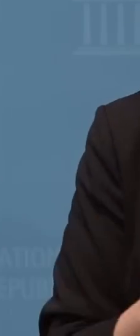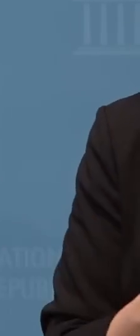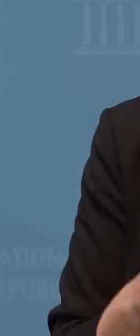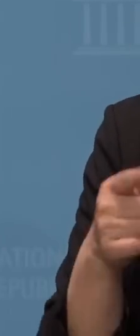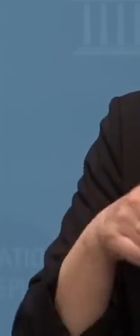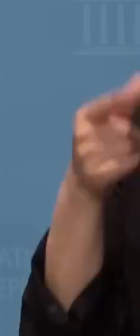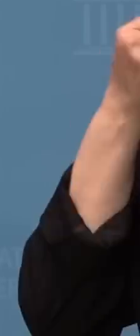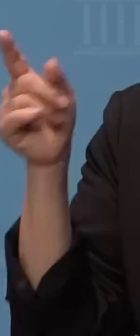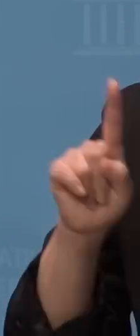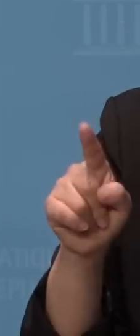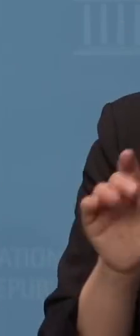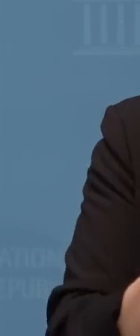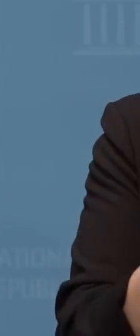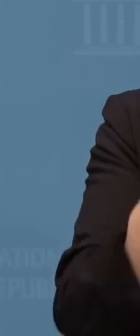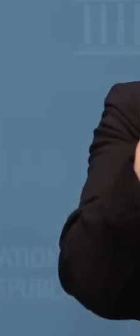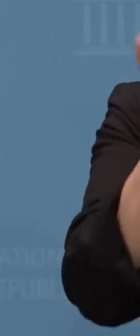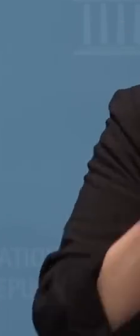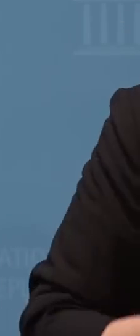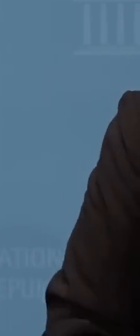응하지 않고 있습니다.